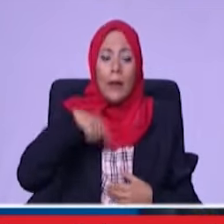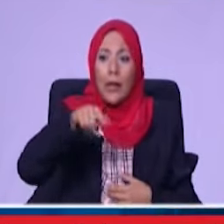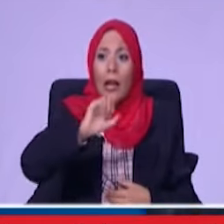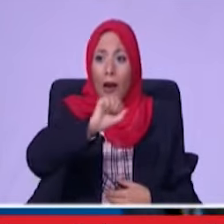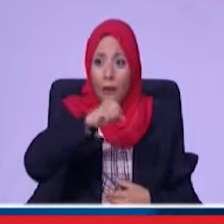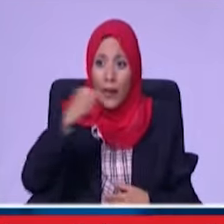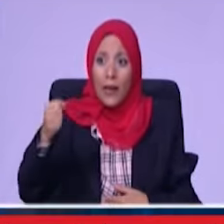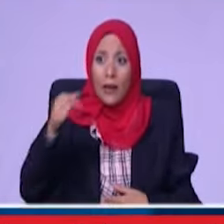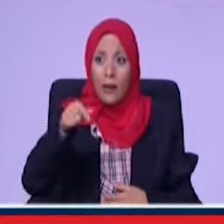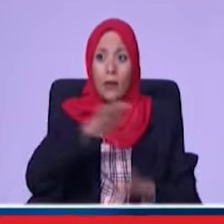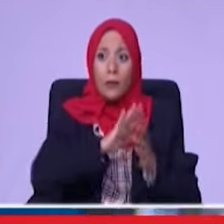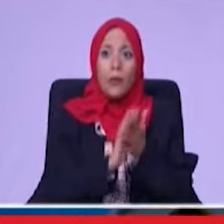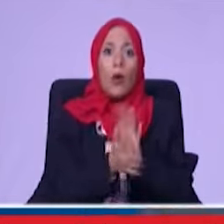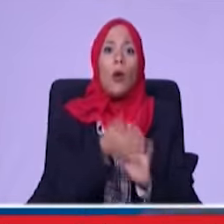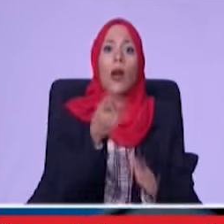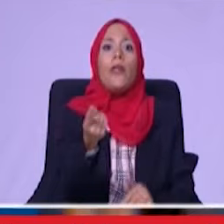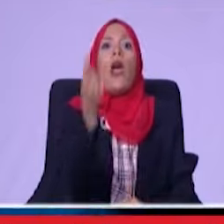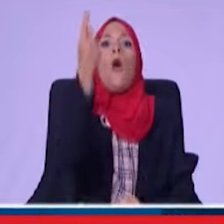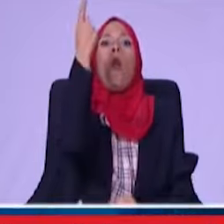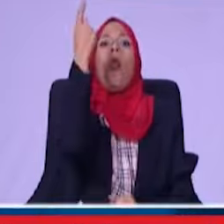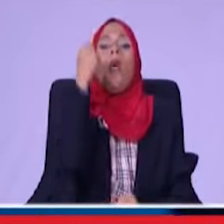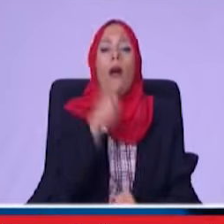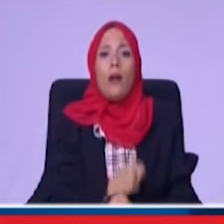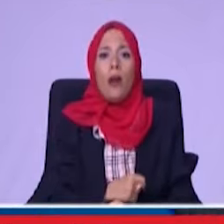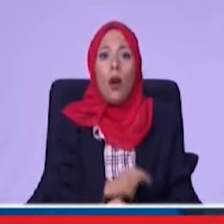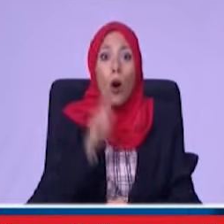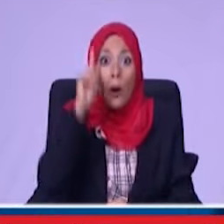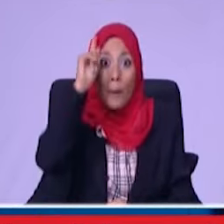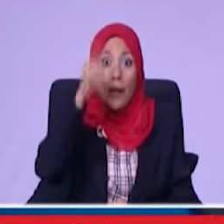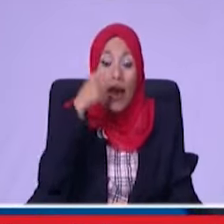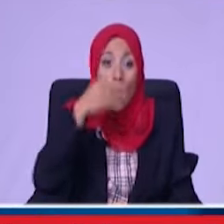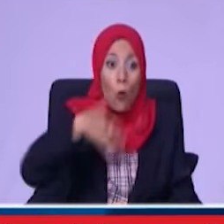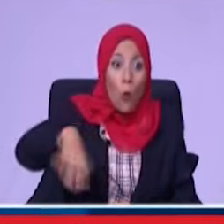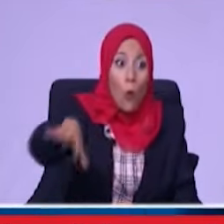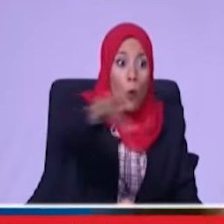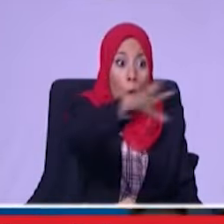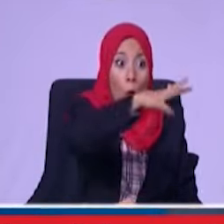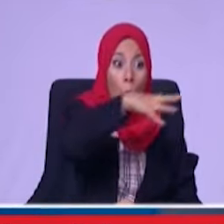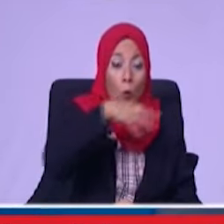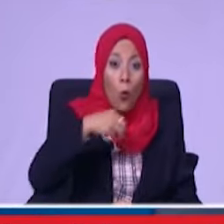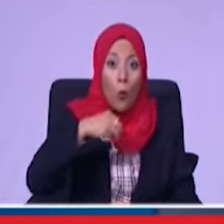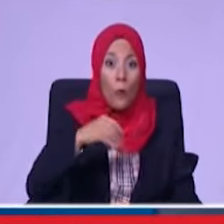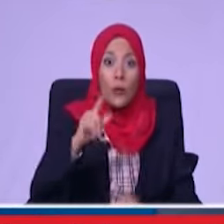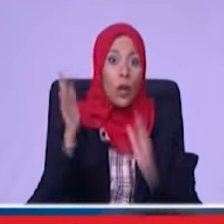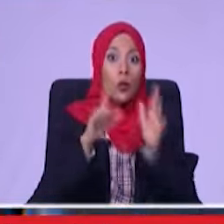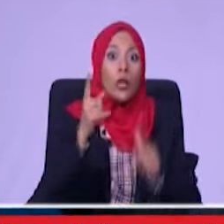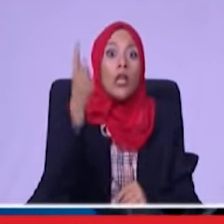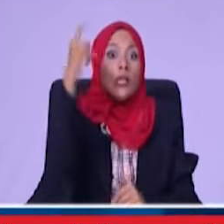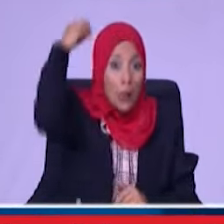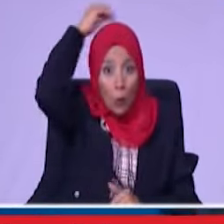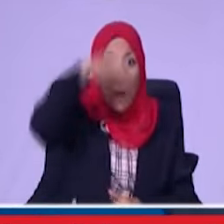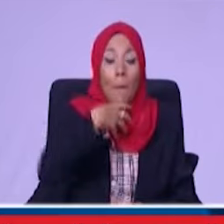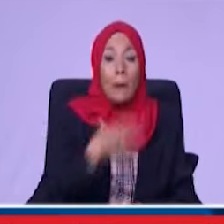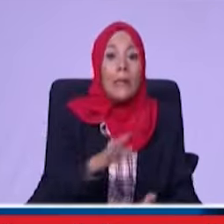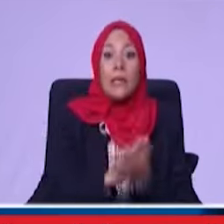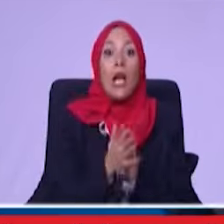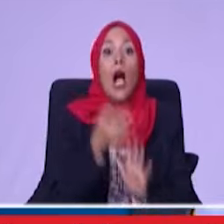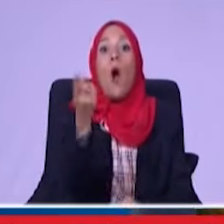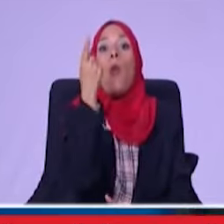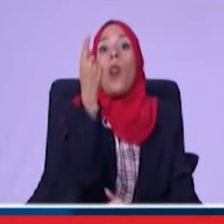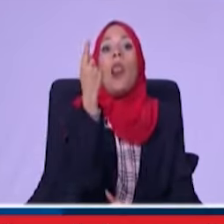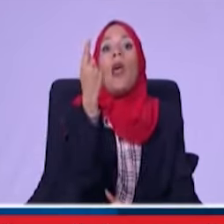افتح لاحد من قبلك. ربنا حرم الجنه على كل الانبياء حتى يدخلها سيدنا النبي محمد، وحرم الجنه على كل